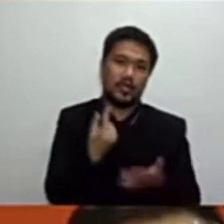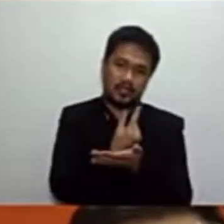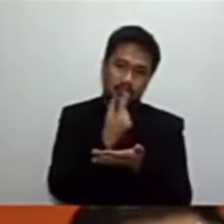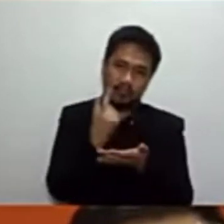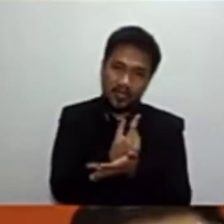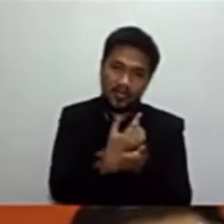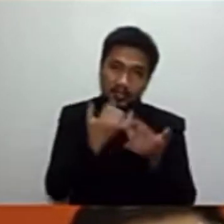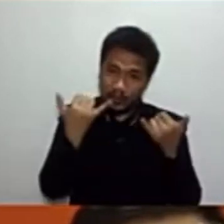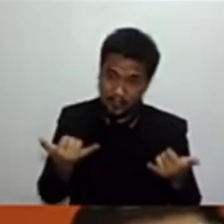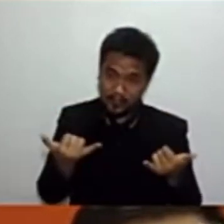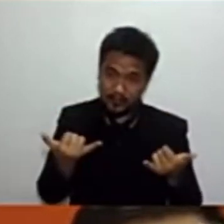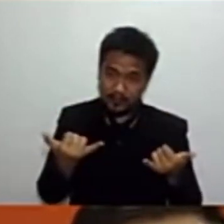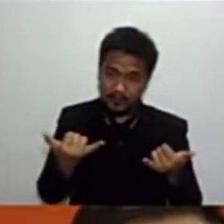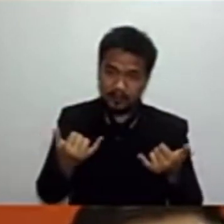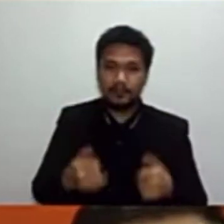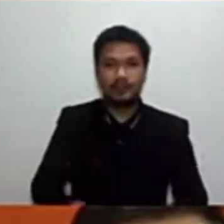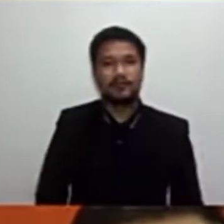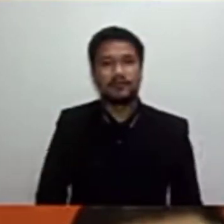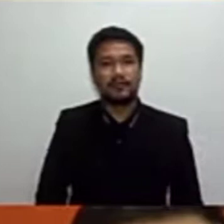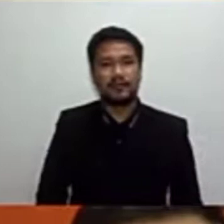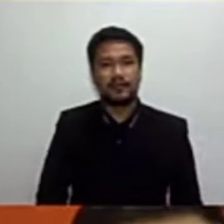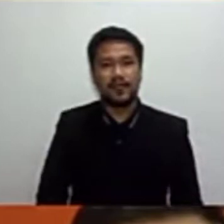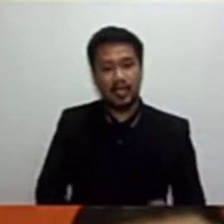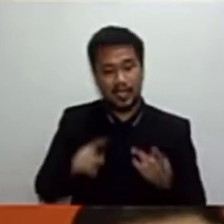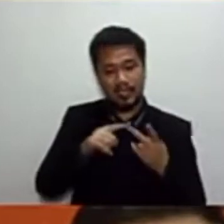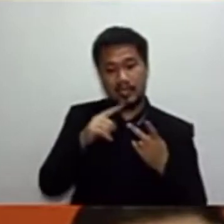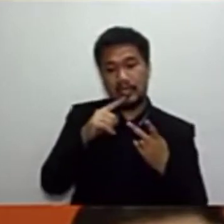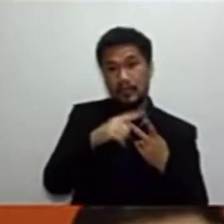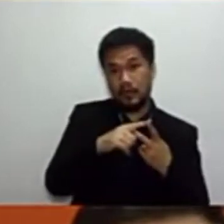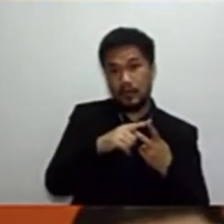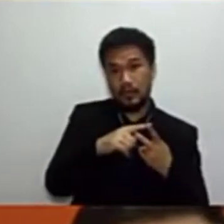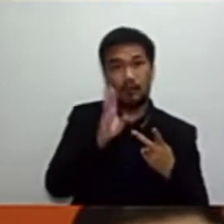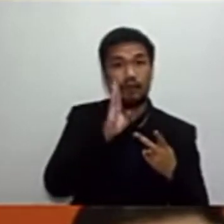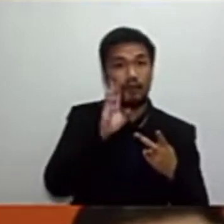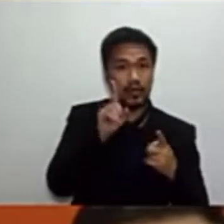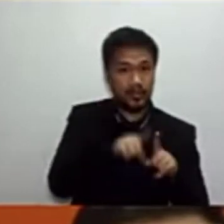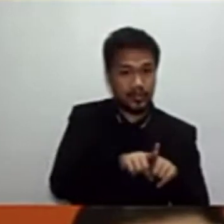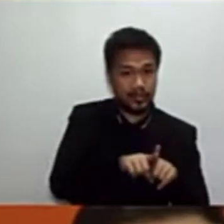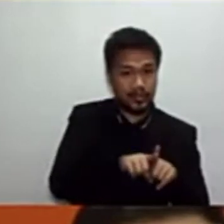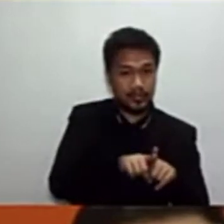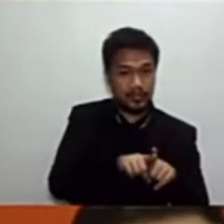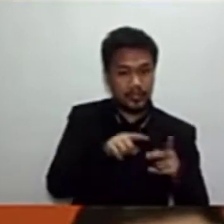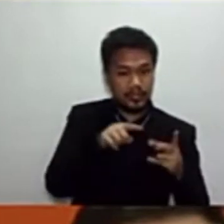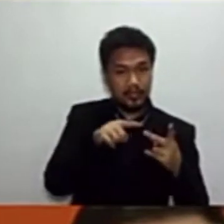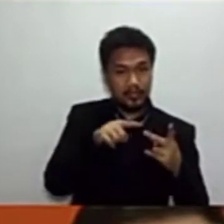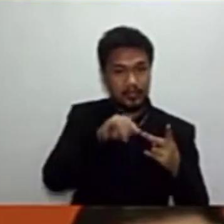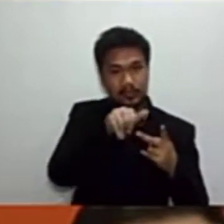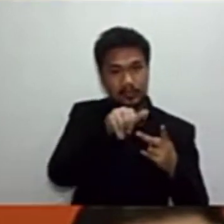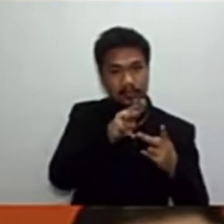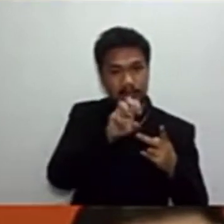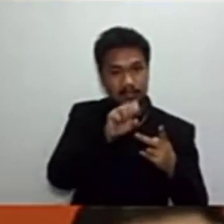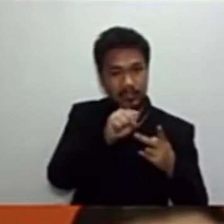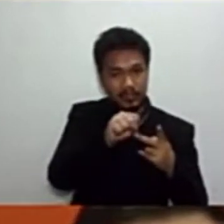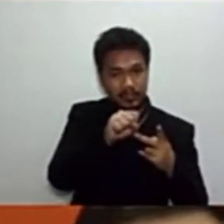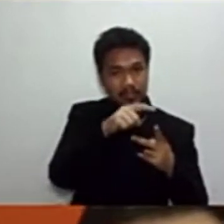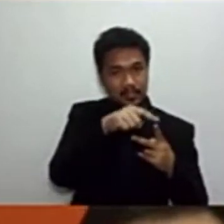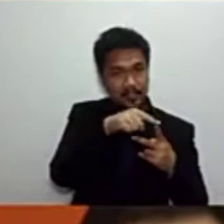May request kay Jesus ang magkapatid na Santiago at